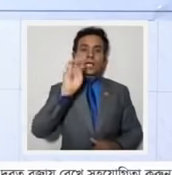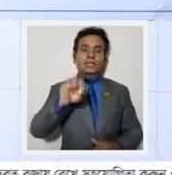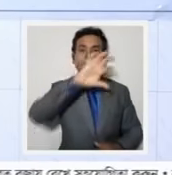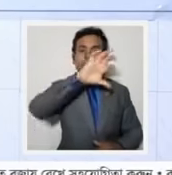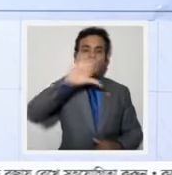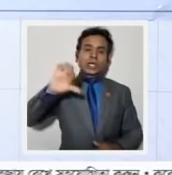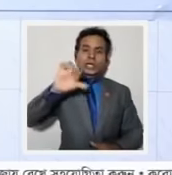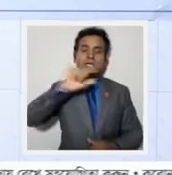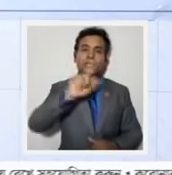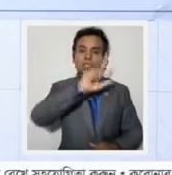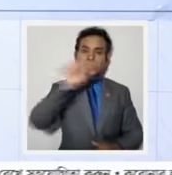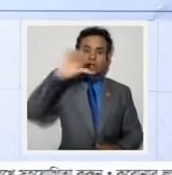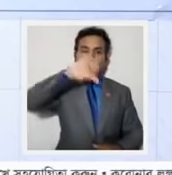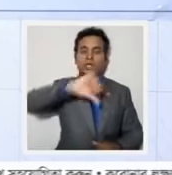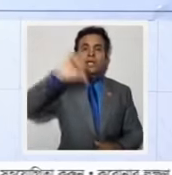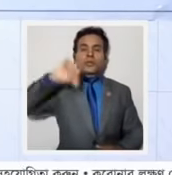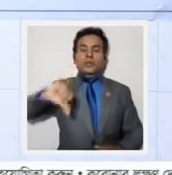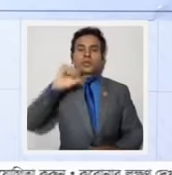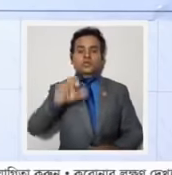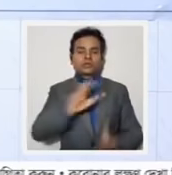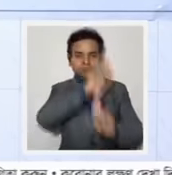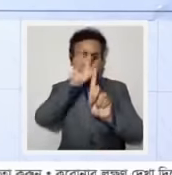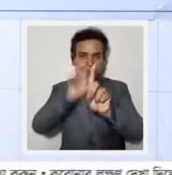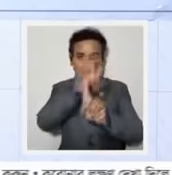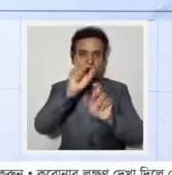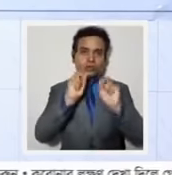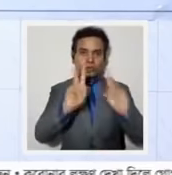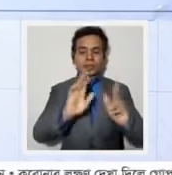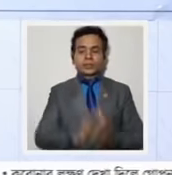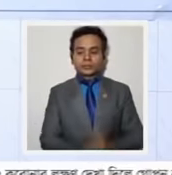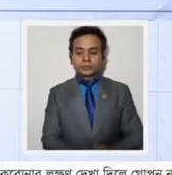204 জন। এ পর্যন্ত স্ক্রিনিং হয়েছে